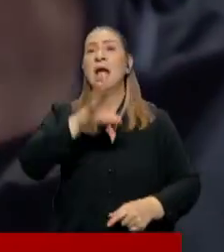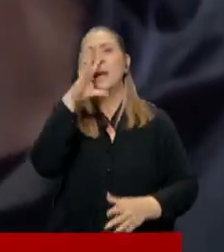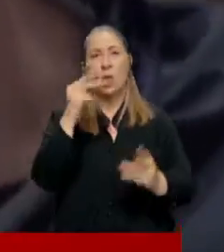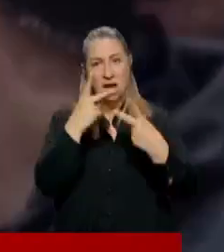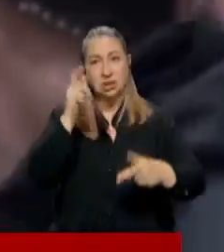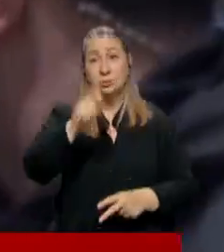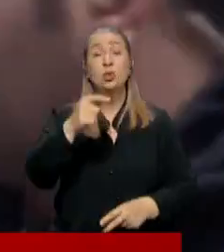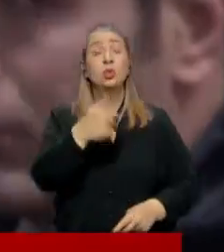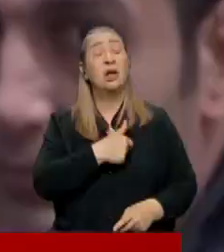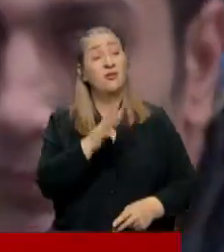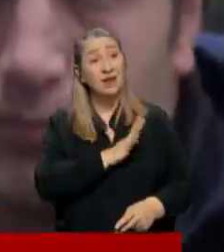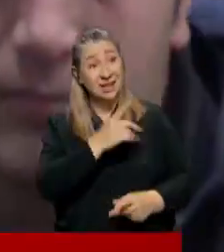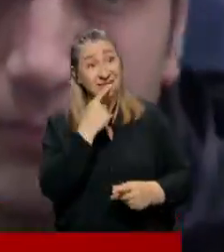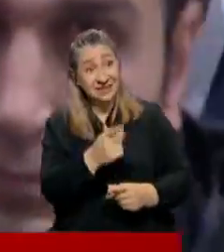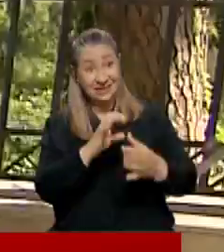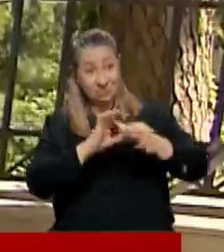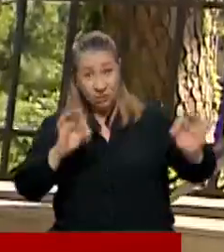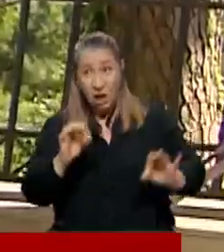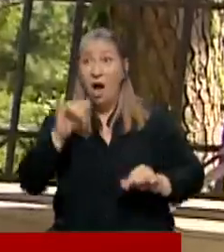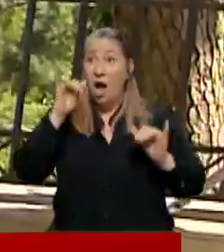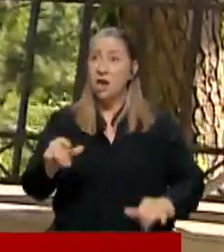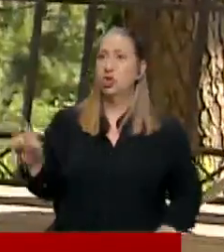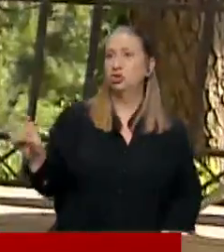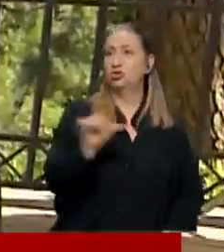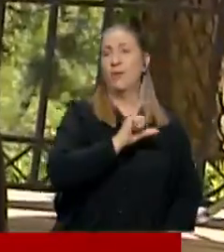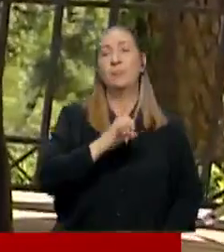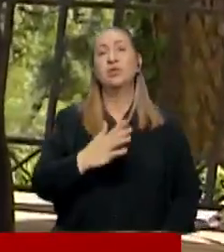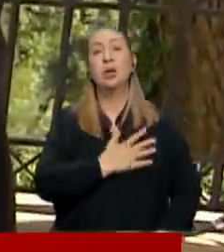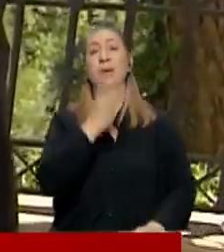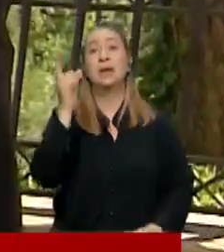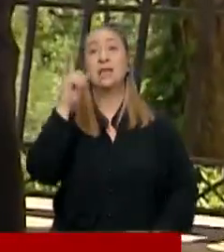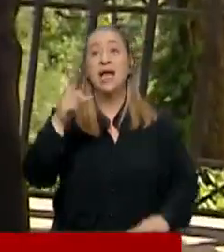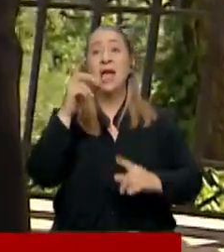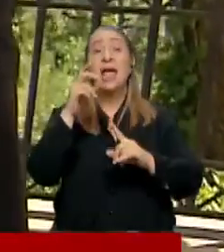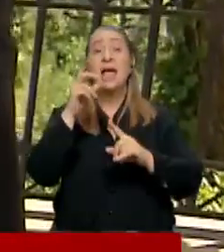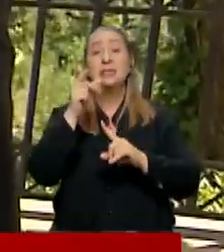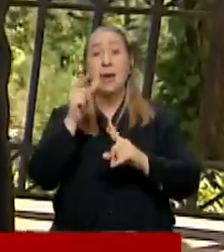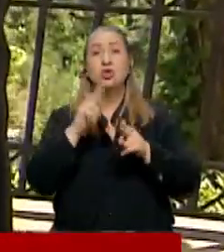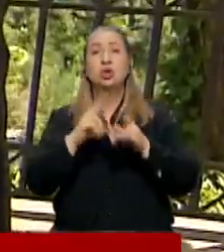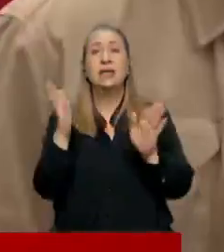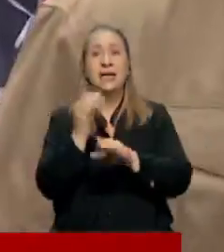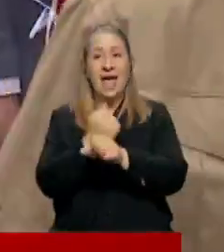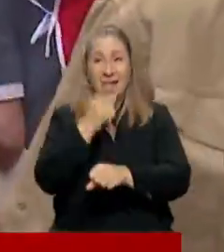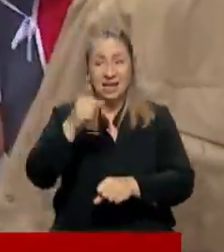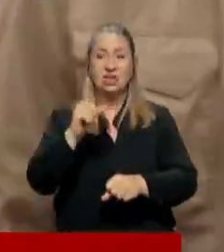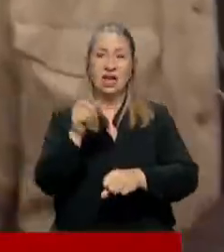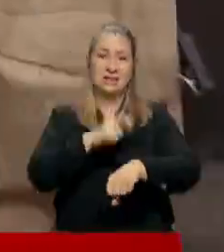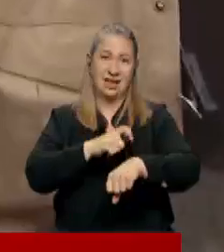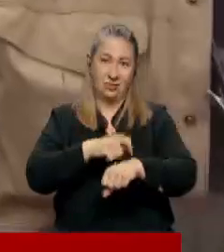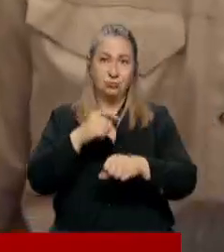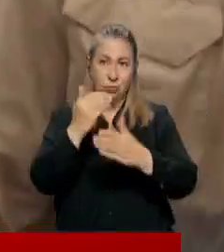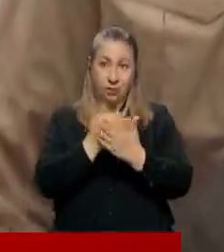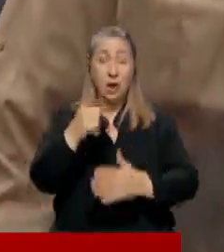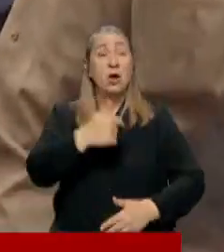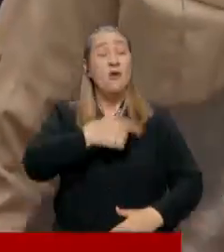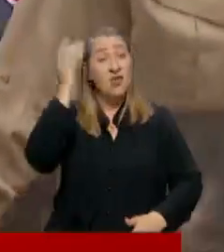Cumhurbaşkanı Erdoğan'ın yüreğin yetiyorsa ile başlayan çıkışına aynı şekilde yanıt verdi CHP lideri İsmail Küçükkaya ile Fox Çalar Saat programında. Yüreğin